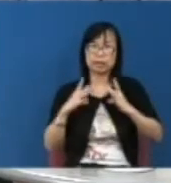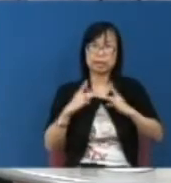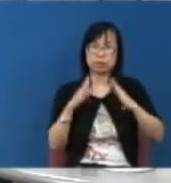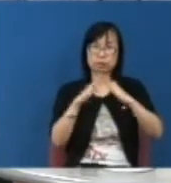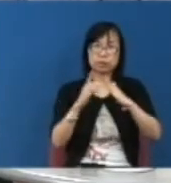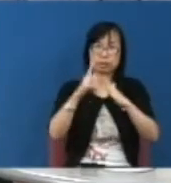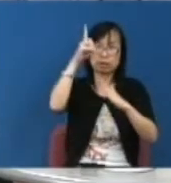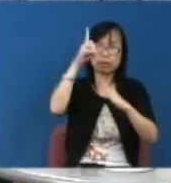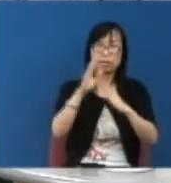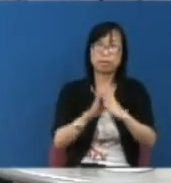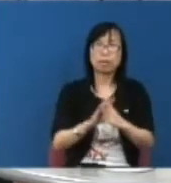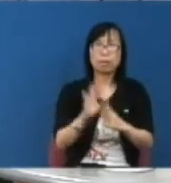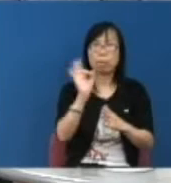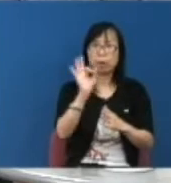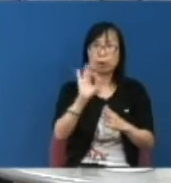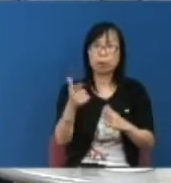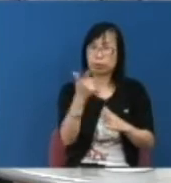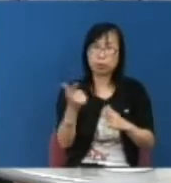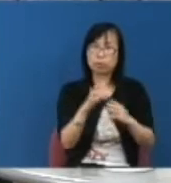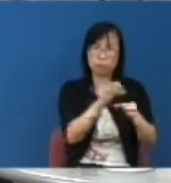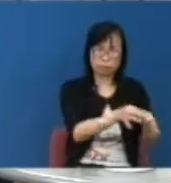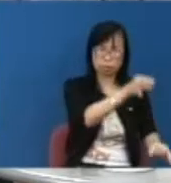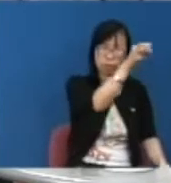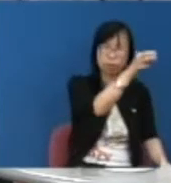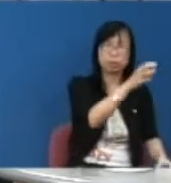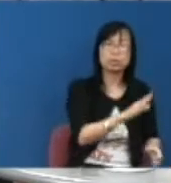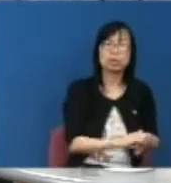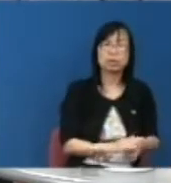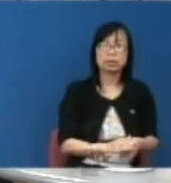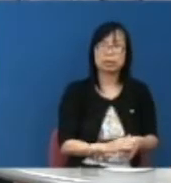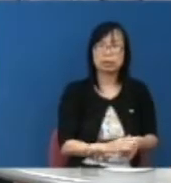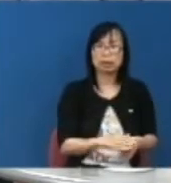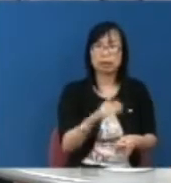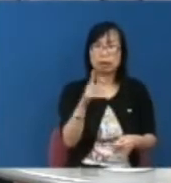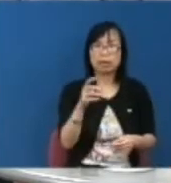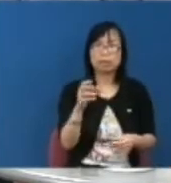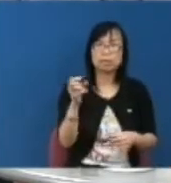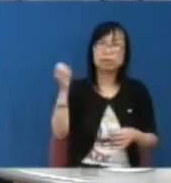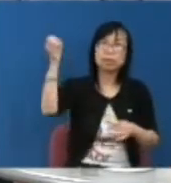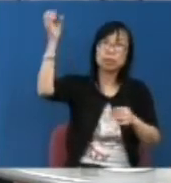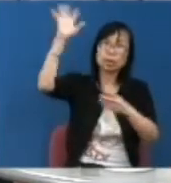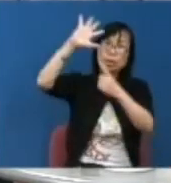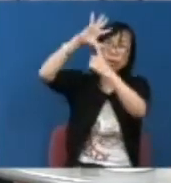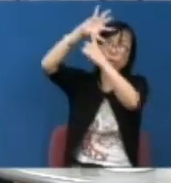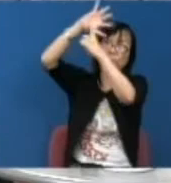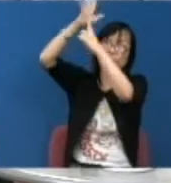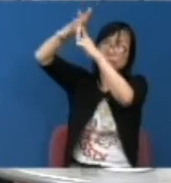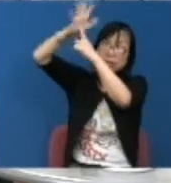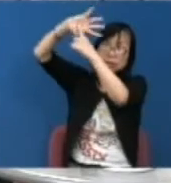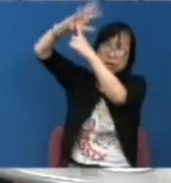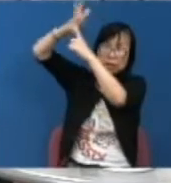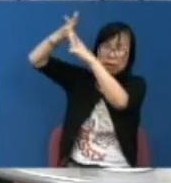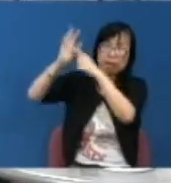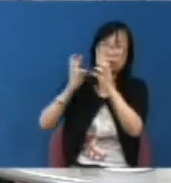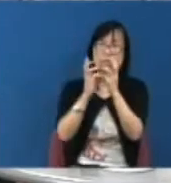的天台咧唔係太多水喉啦，反而可能係會有少少嘅衛星天線啦，因為而家太多嗰、那個